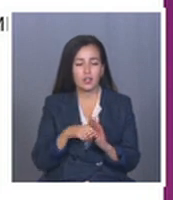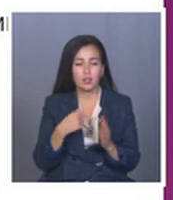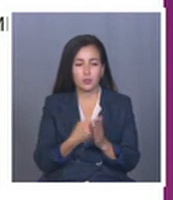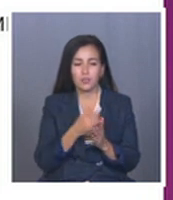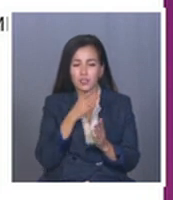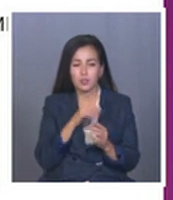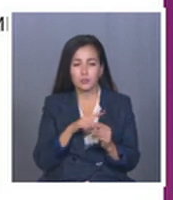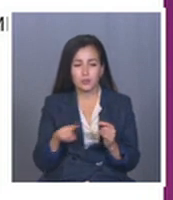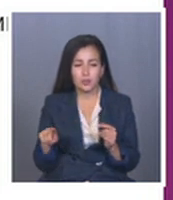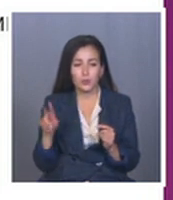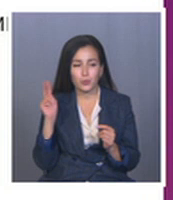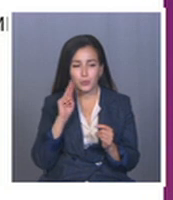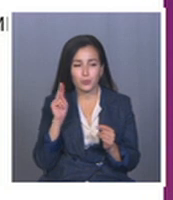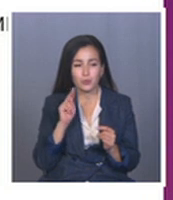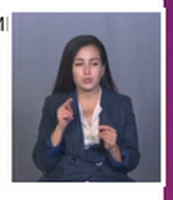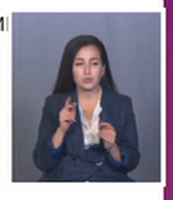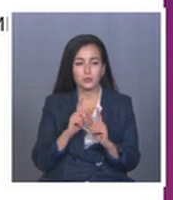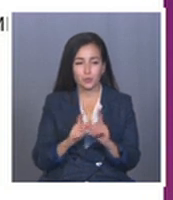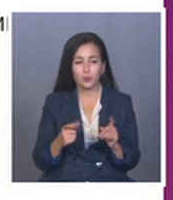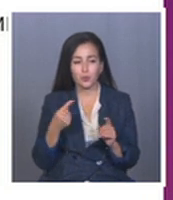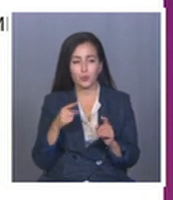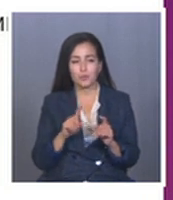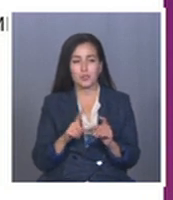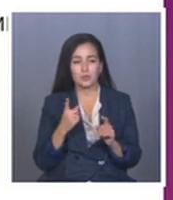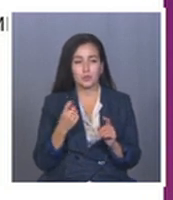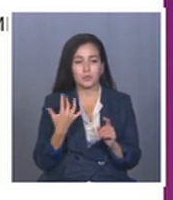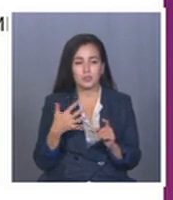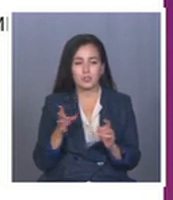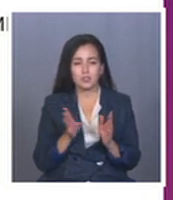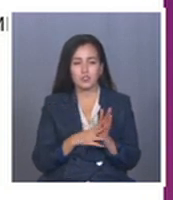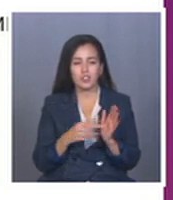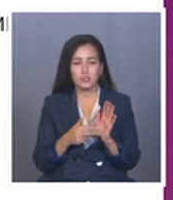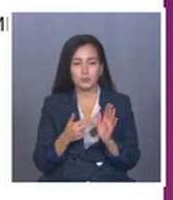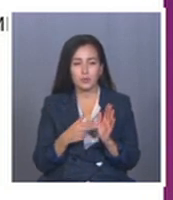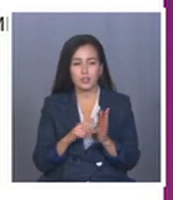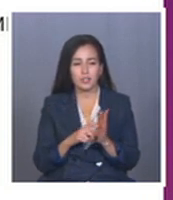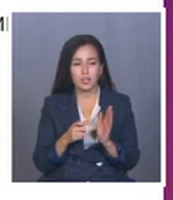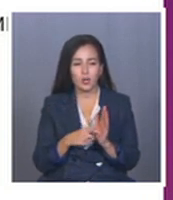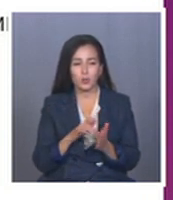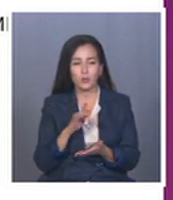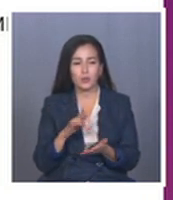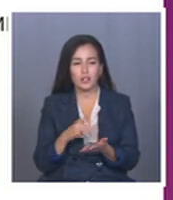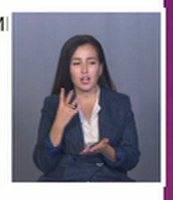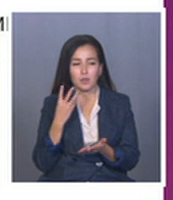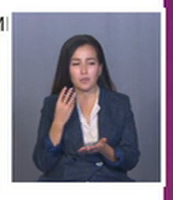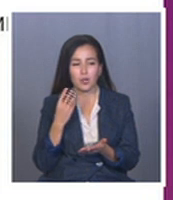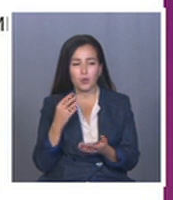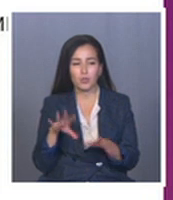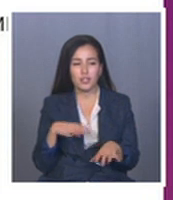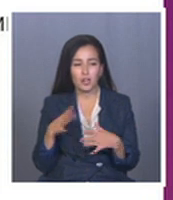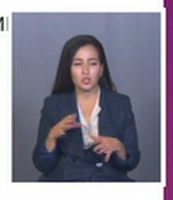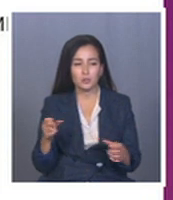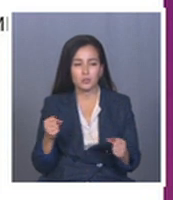настоящее время учусь в школе номер 159 в 8 классе в городе Алматы. Увлекаюсь